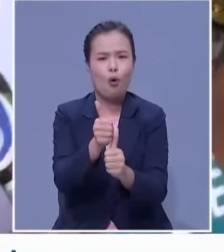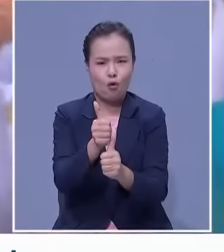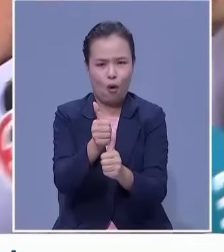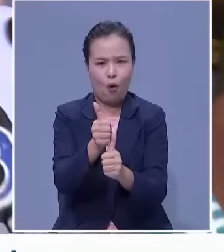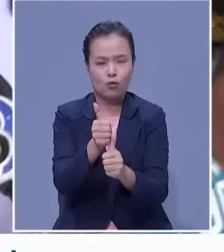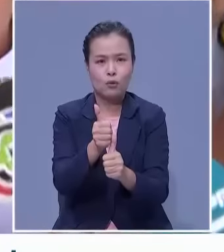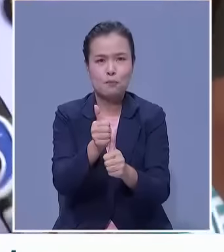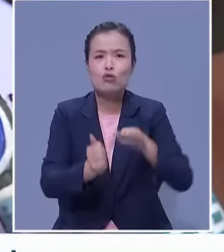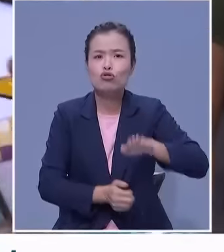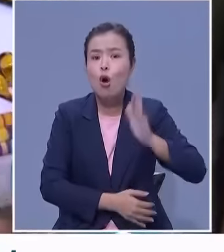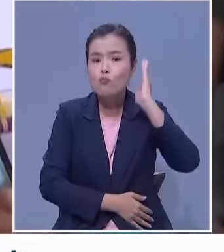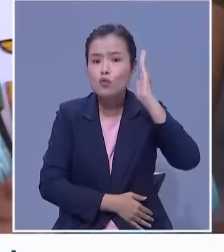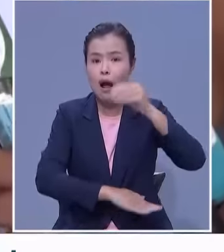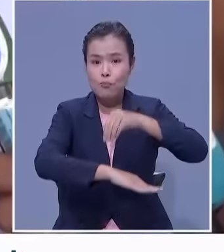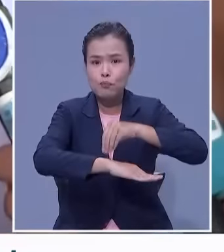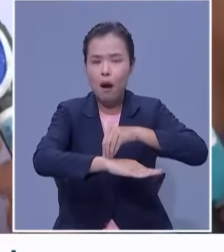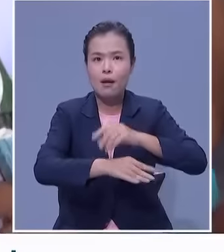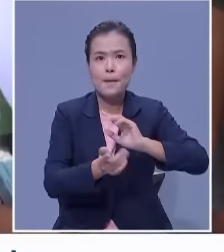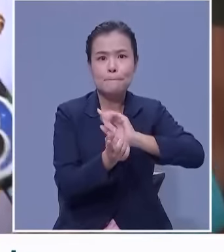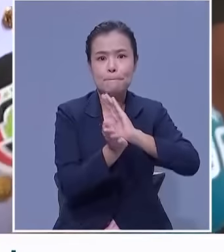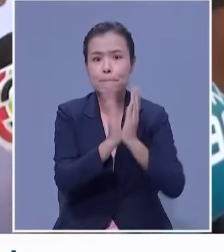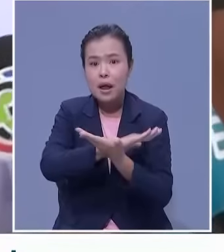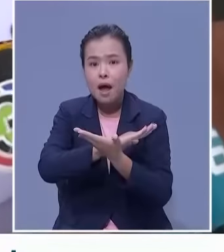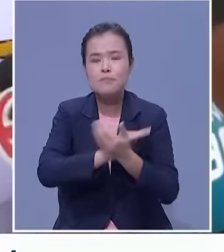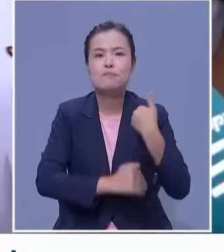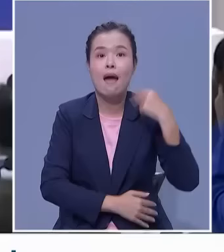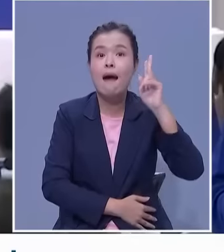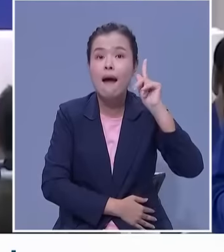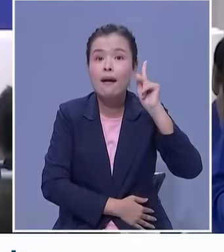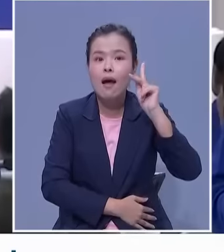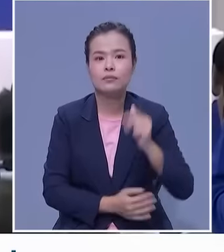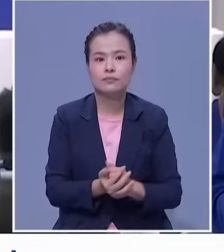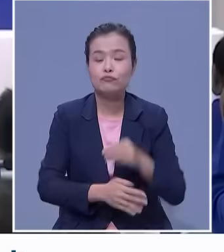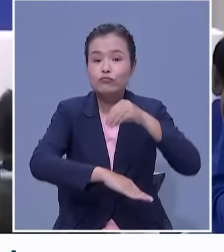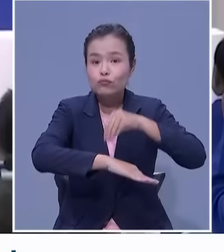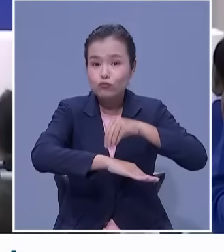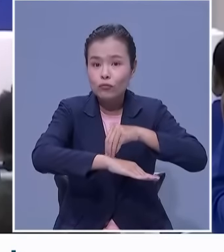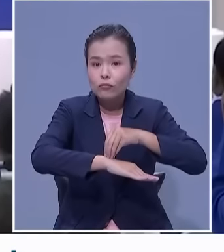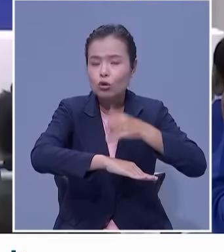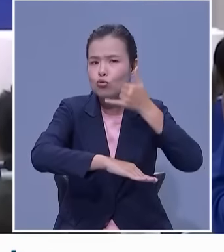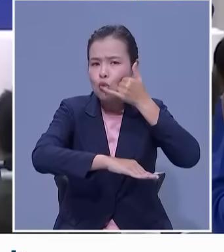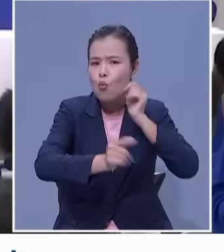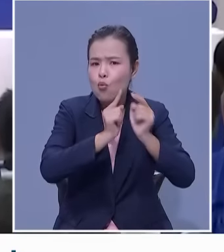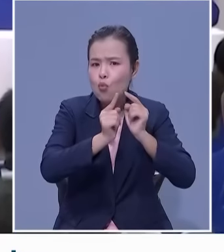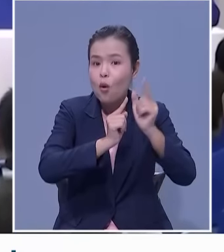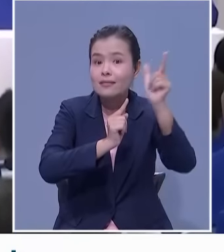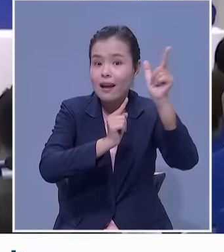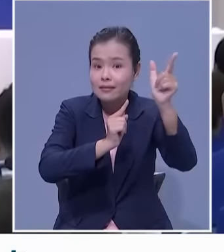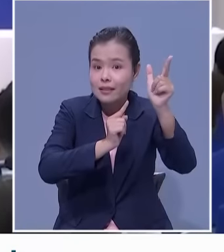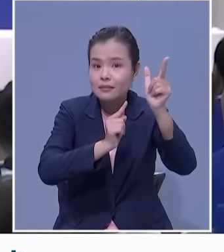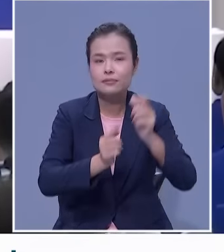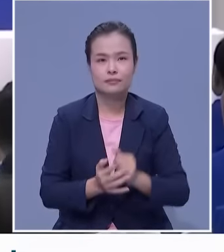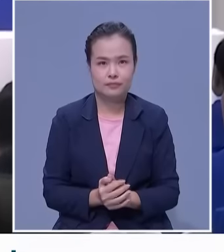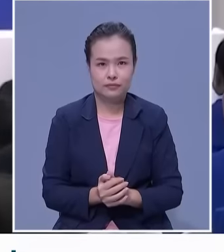จากนั้นกลายเป็นว่าเรื่องราวกลับตาลปัดเพราะมีกระแสข่าวอีกว่าล่าสุดลุงป้อมโทรเคลียร์ใจคุณทักษิณแล้วเรียบ